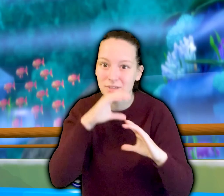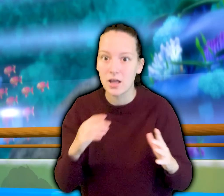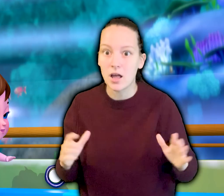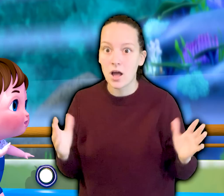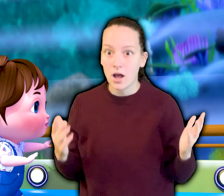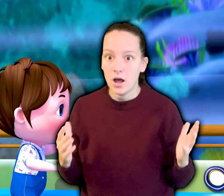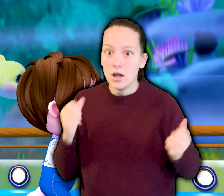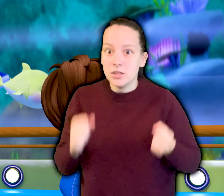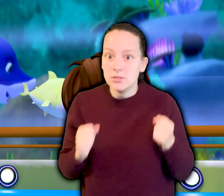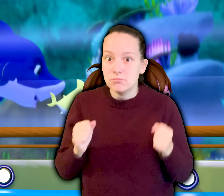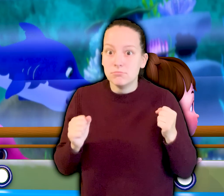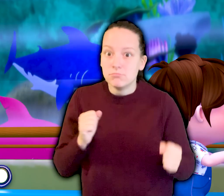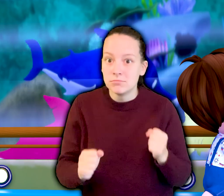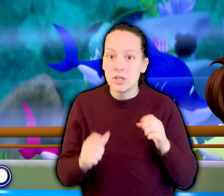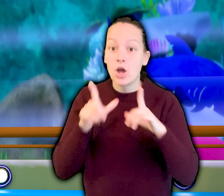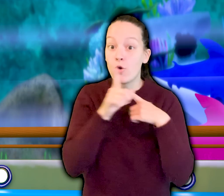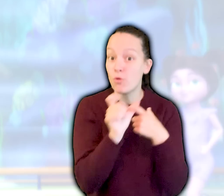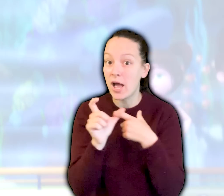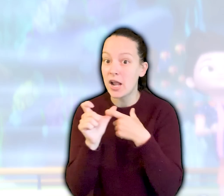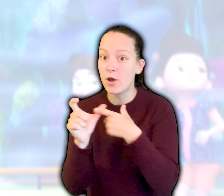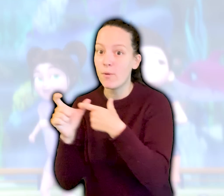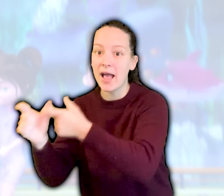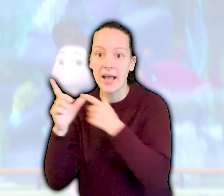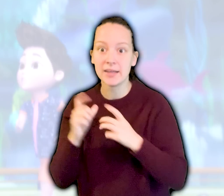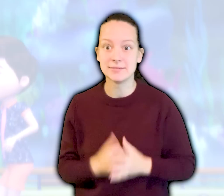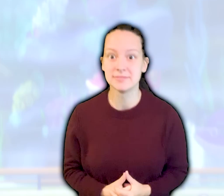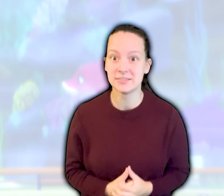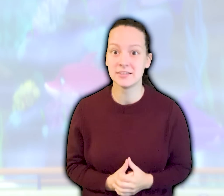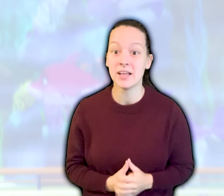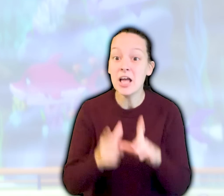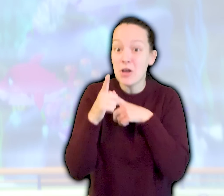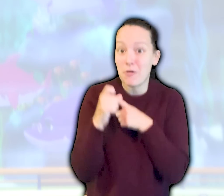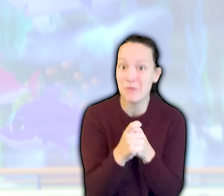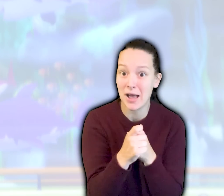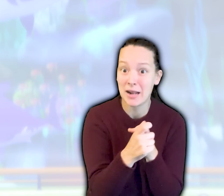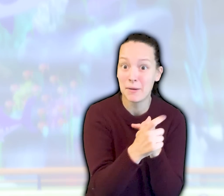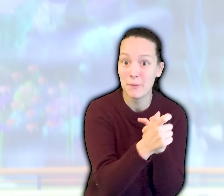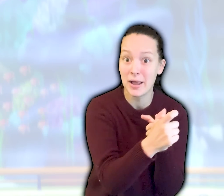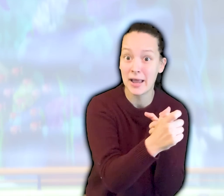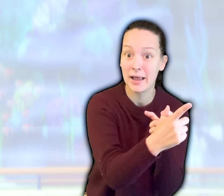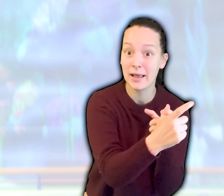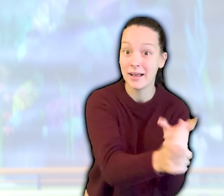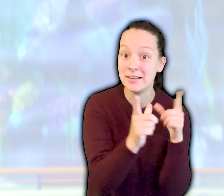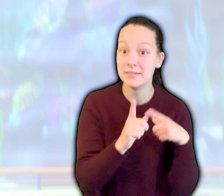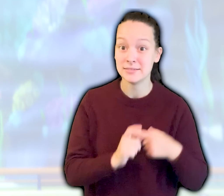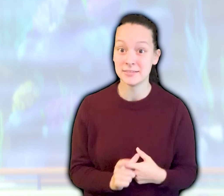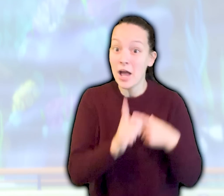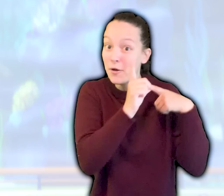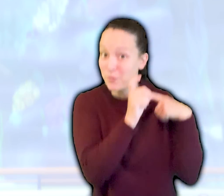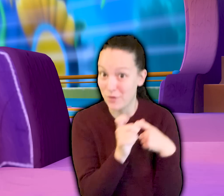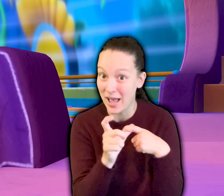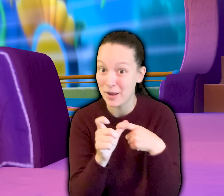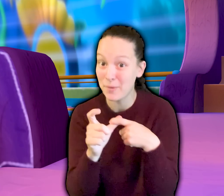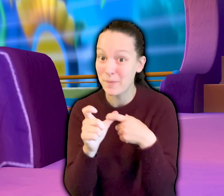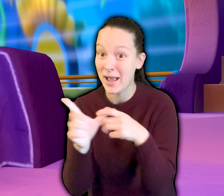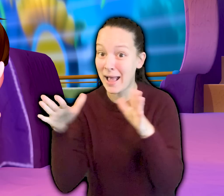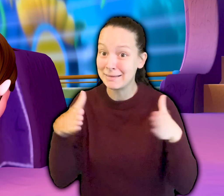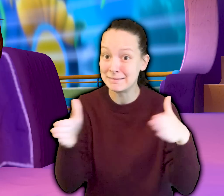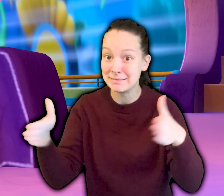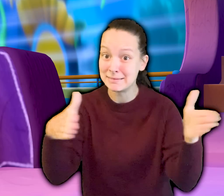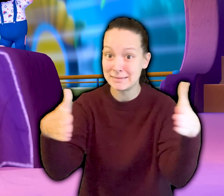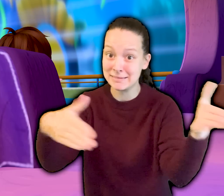逃げろ逃げろ逃げろ逃げ